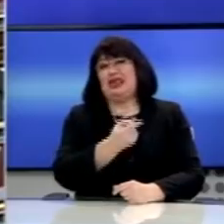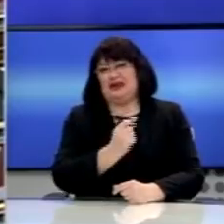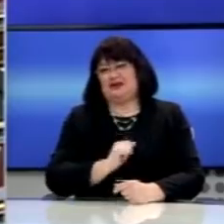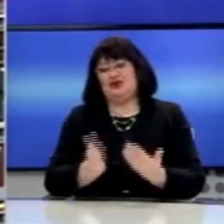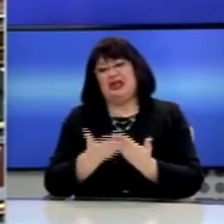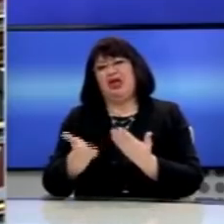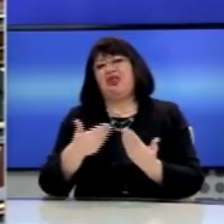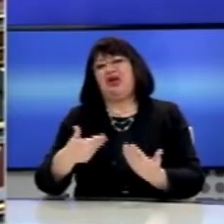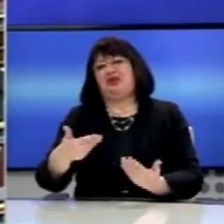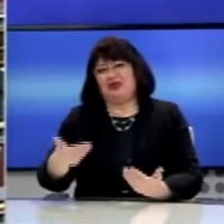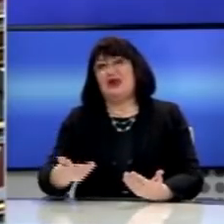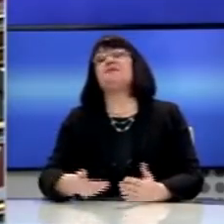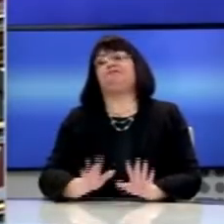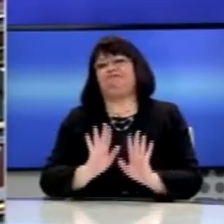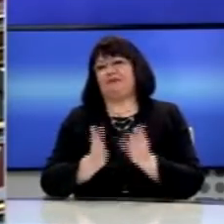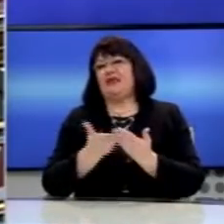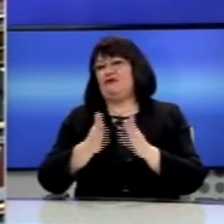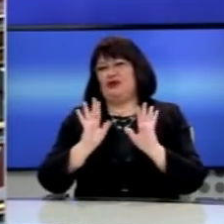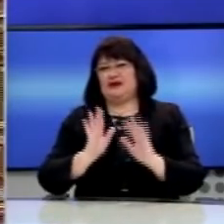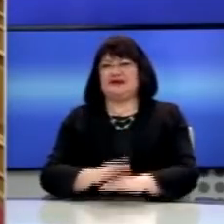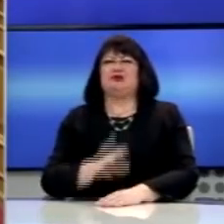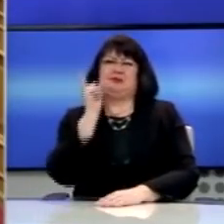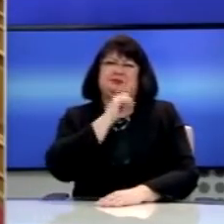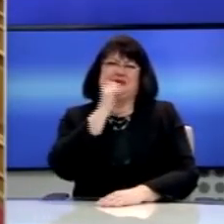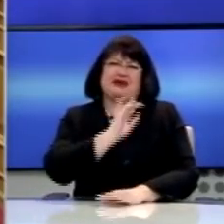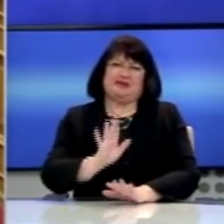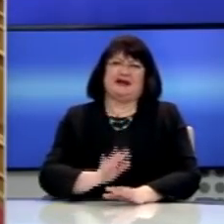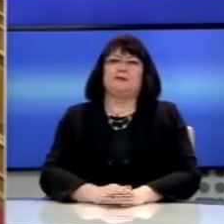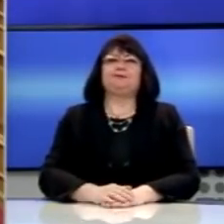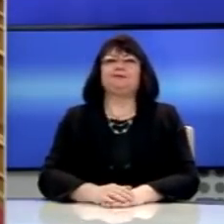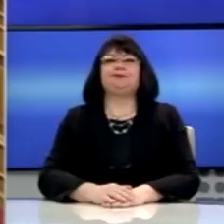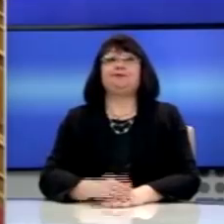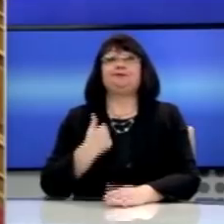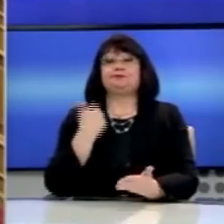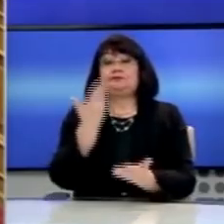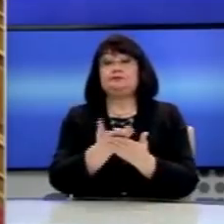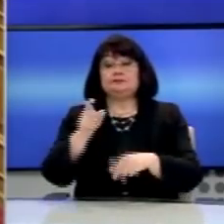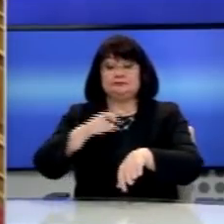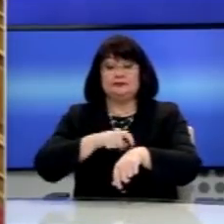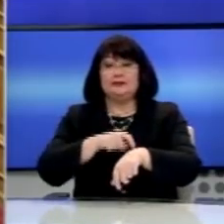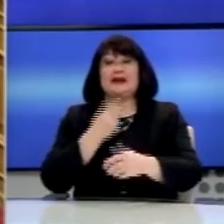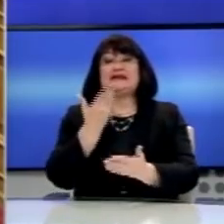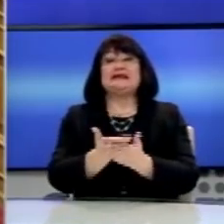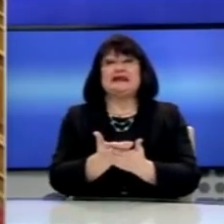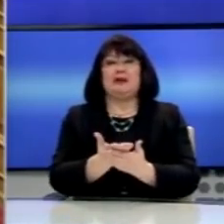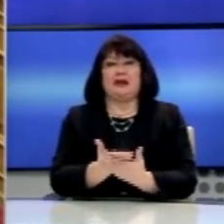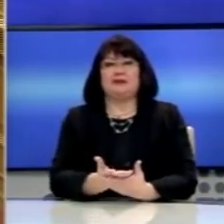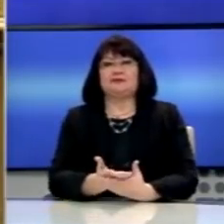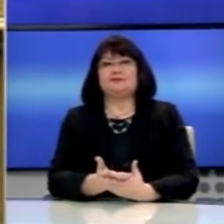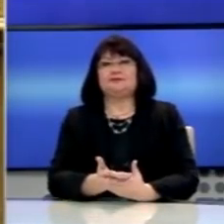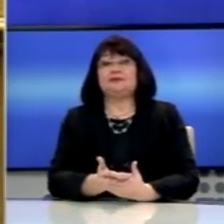συμπάθειας είναι και πάλι απατηλές. Γι' αυτό και απαιτούμε εδώ και τώρα να